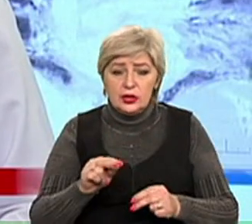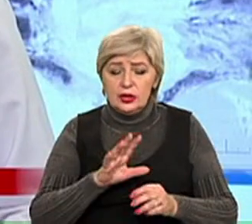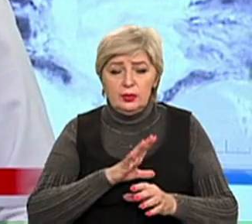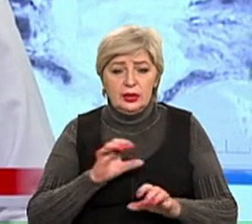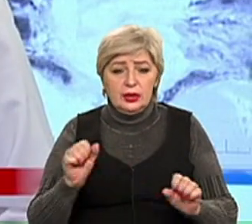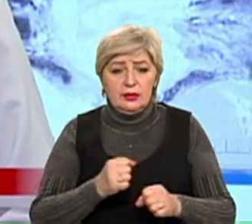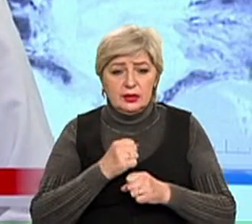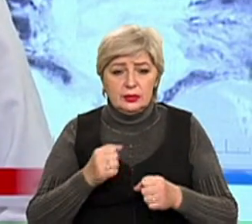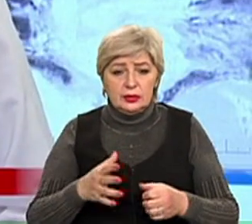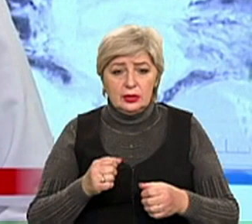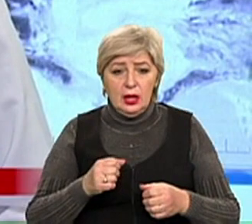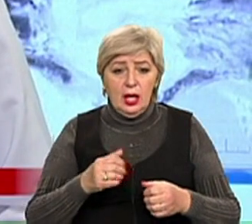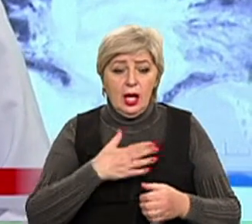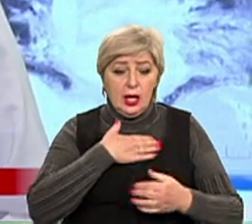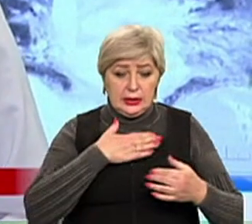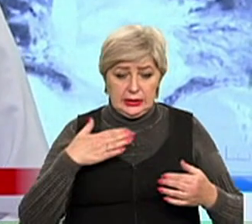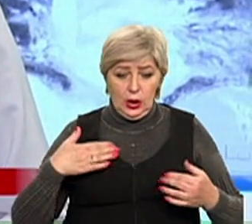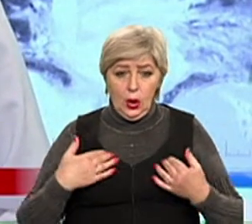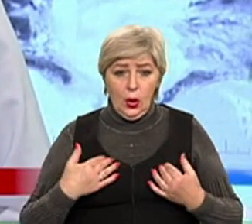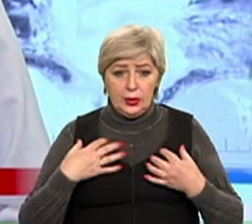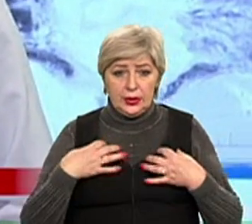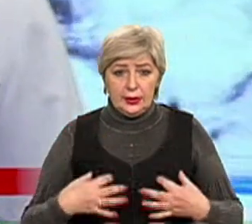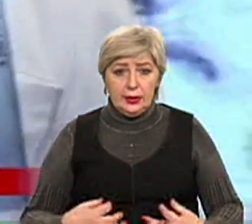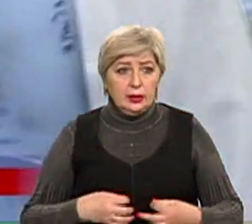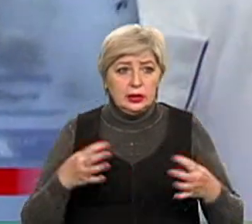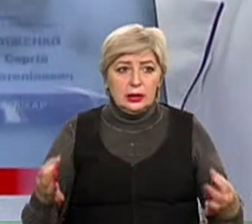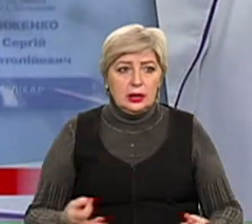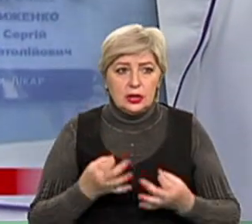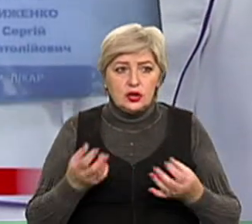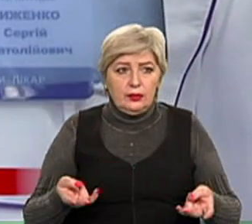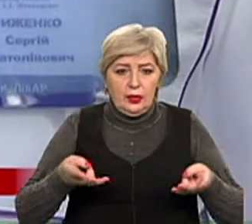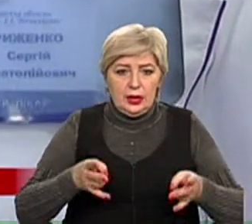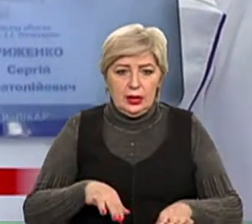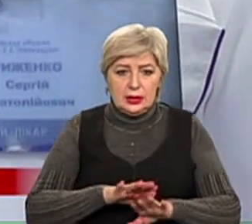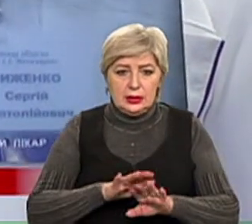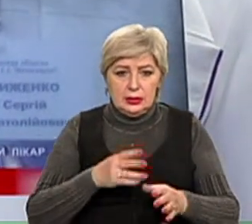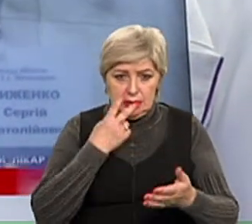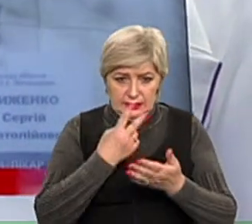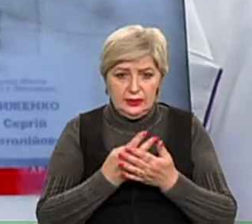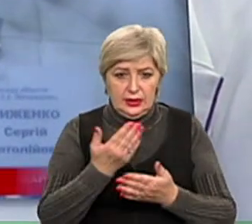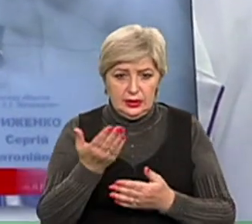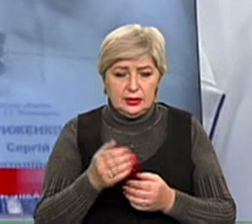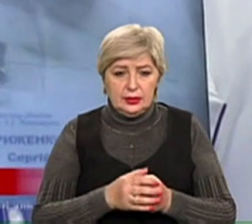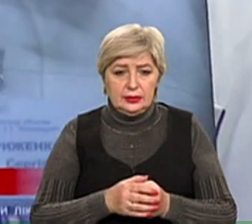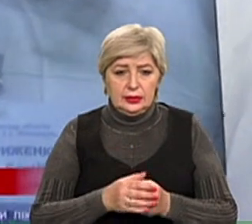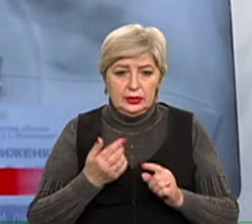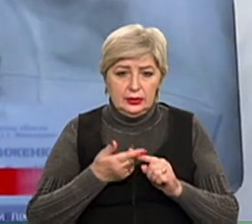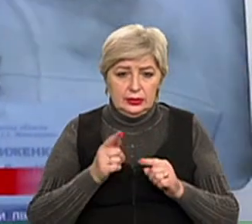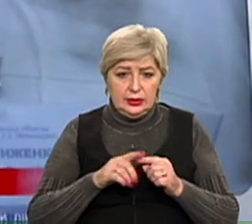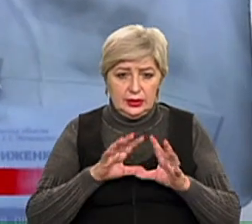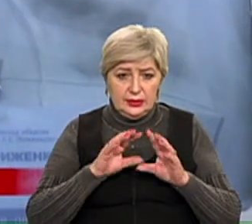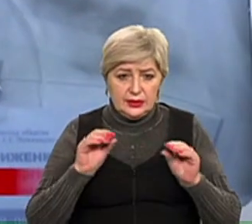З легких нічого не осталось, дорогі друзі. От якщо ви бачите, от ці всі